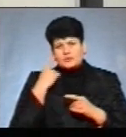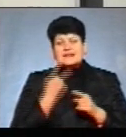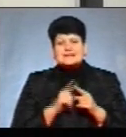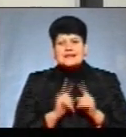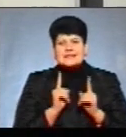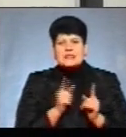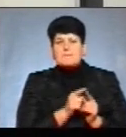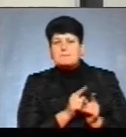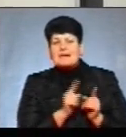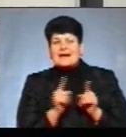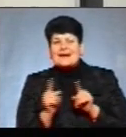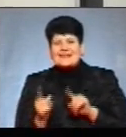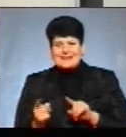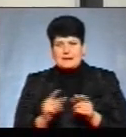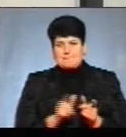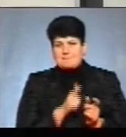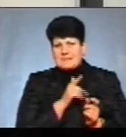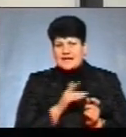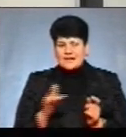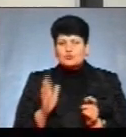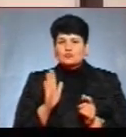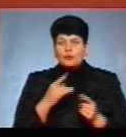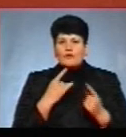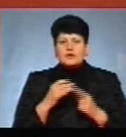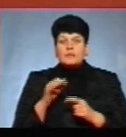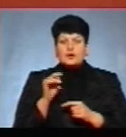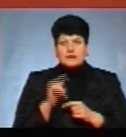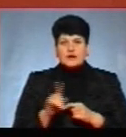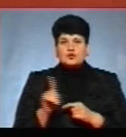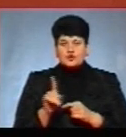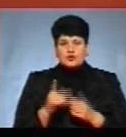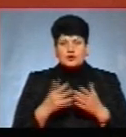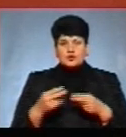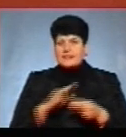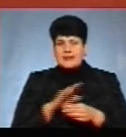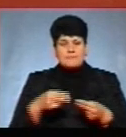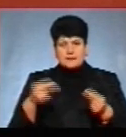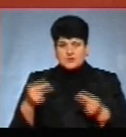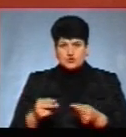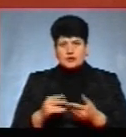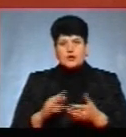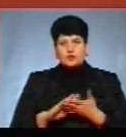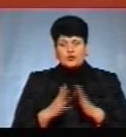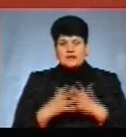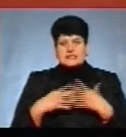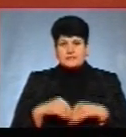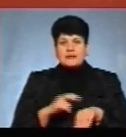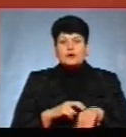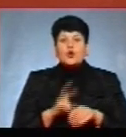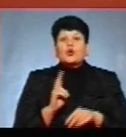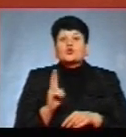думаю, що в цей перехідний період ми будемо говорити пацієнту якраз саме те, що якщо він не підпише декларацію сімейним